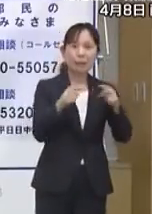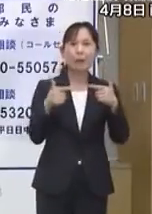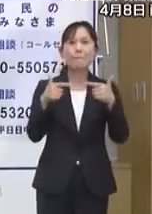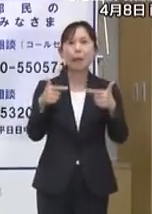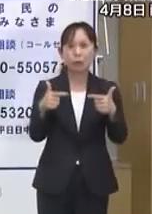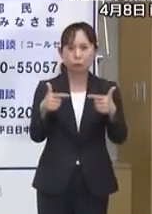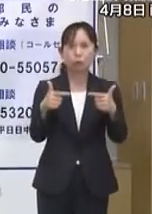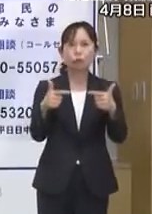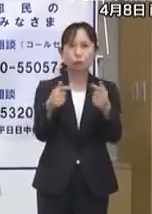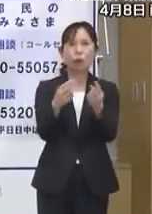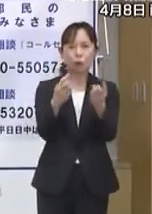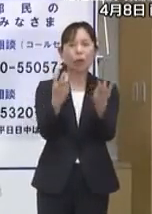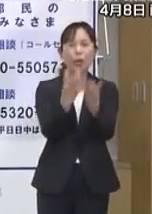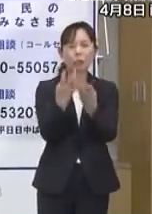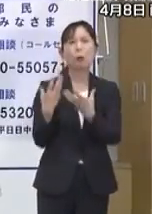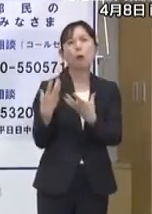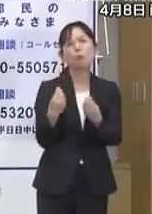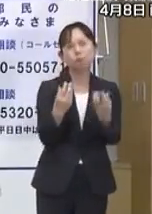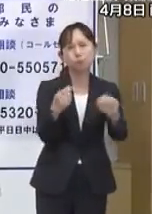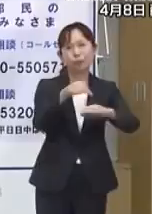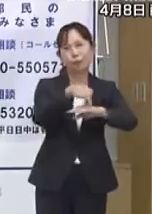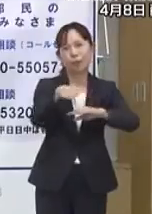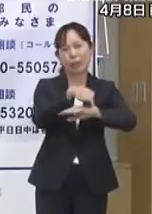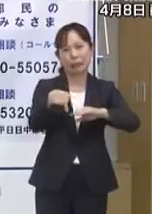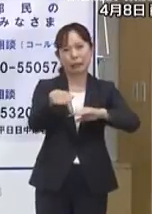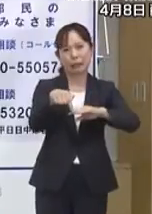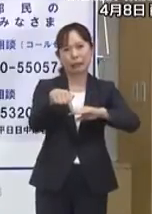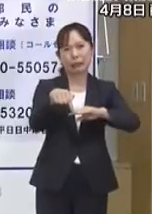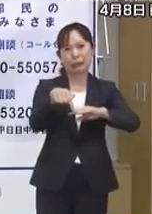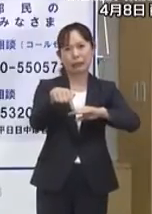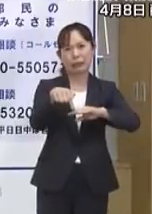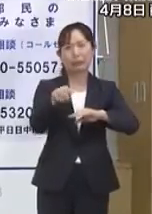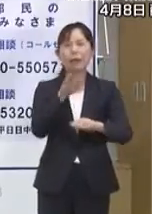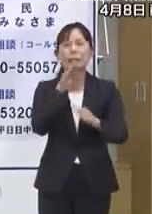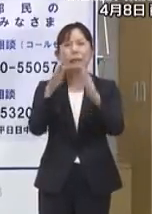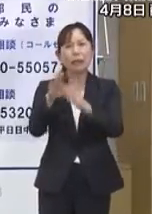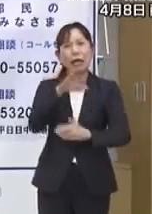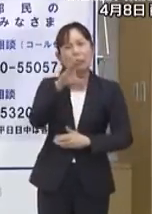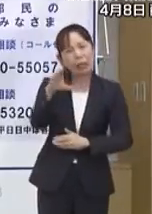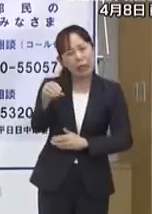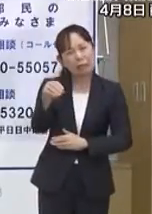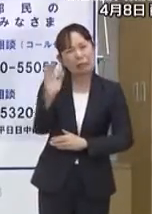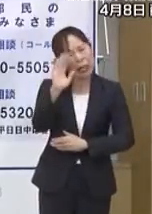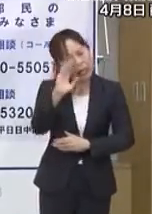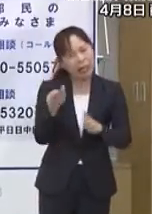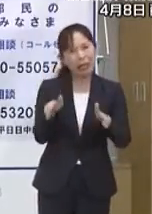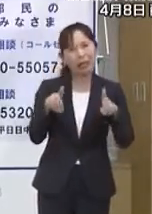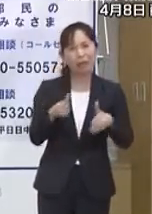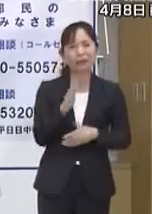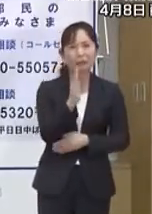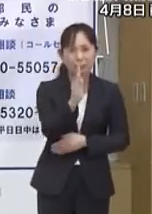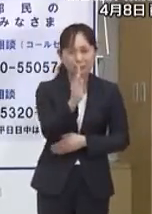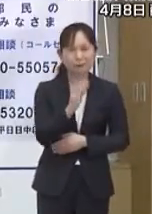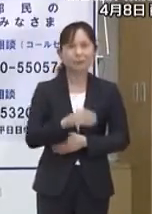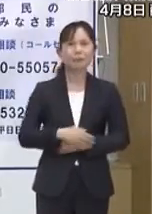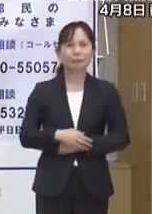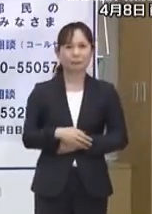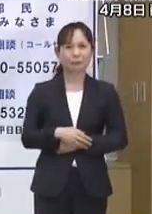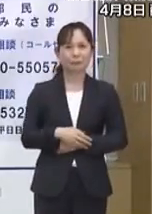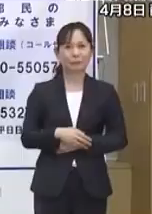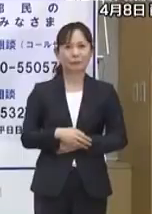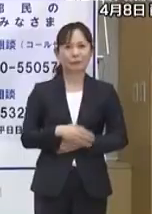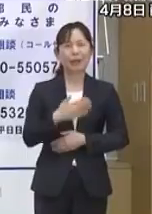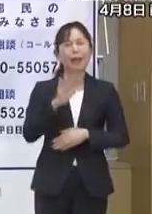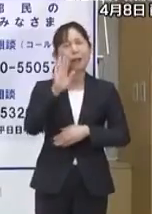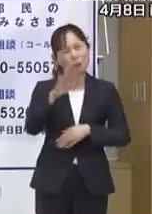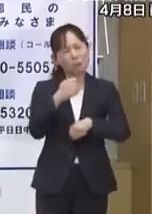要請も行いませんそして性急な味元への帰省などを控えくださいf 引き続きご不便